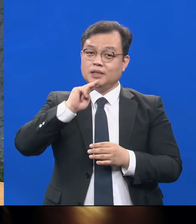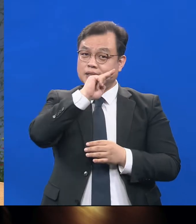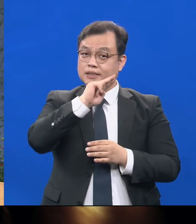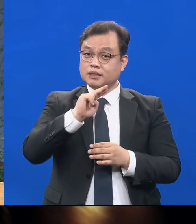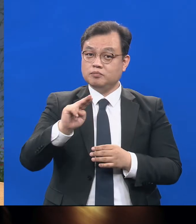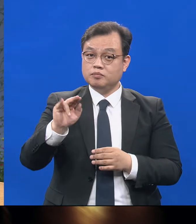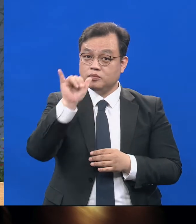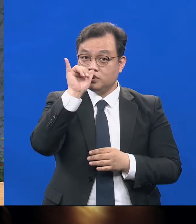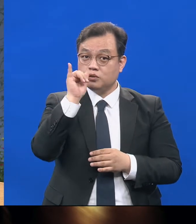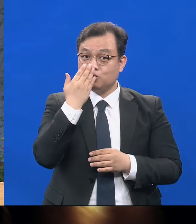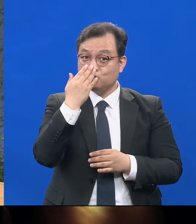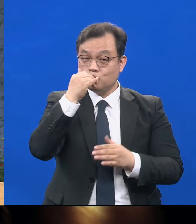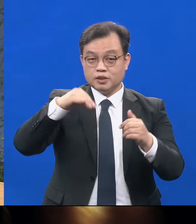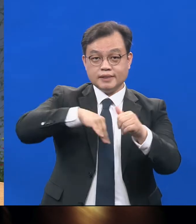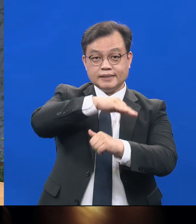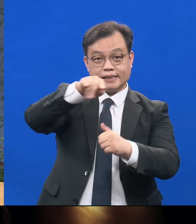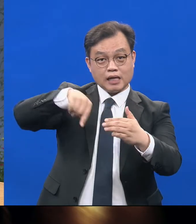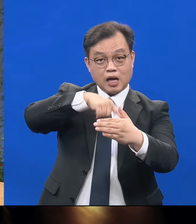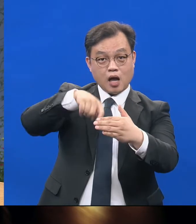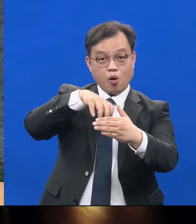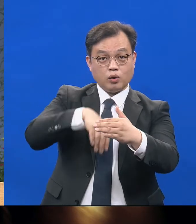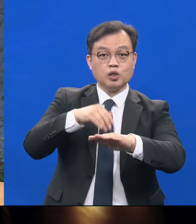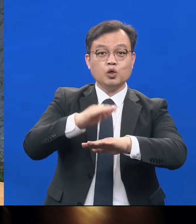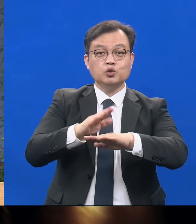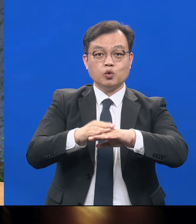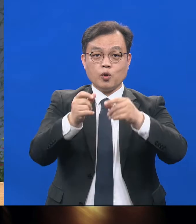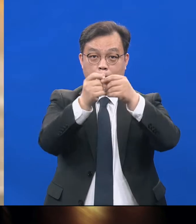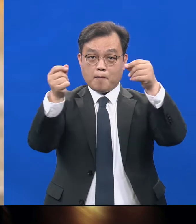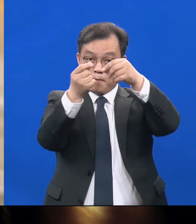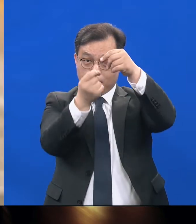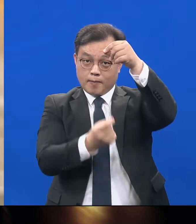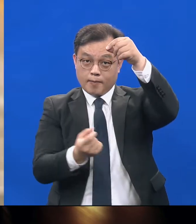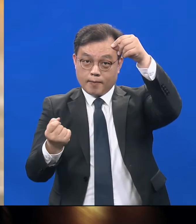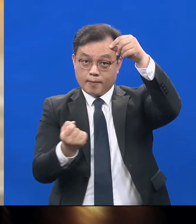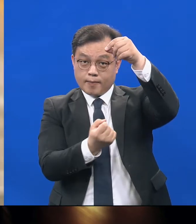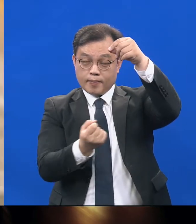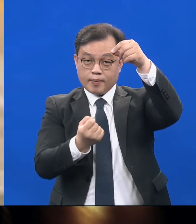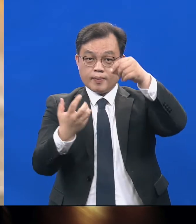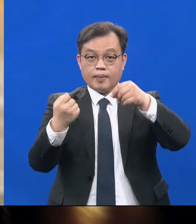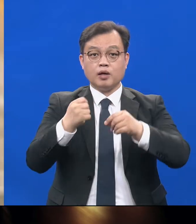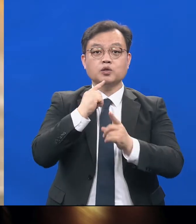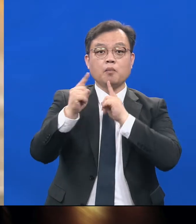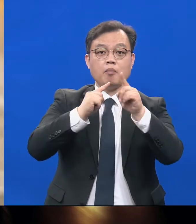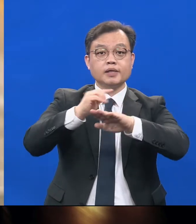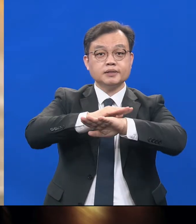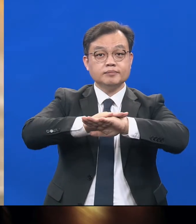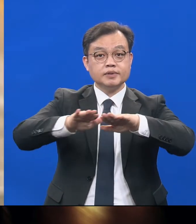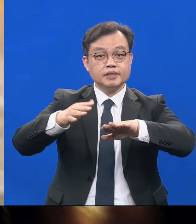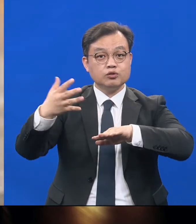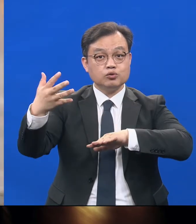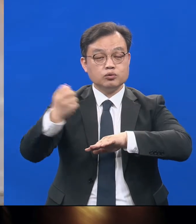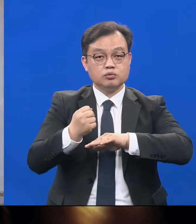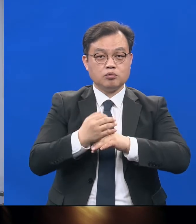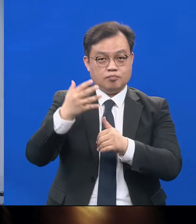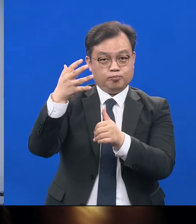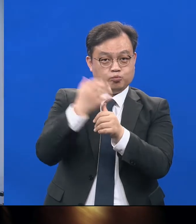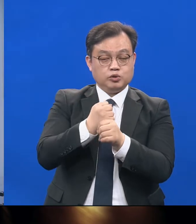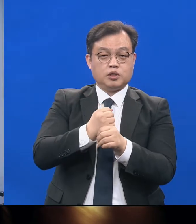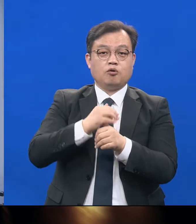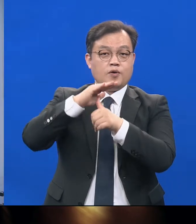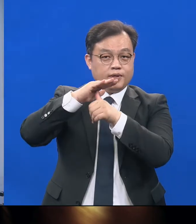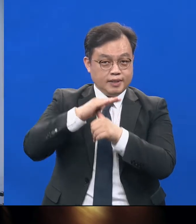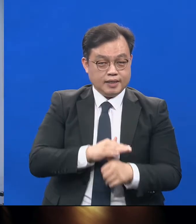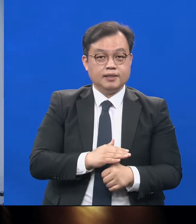있는 상황 가운데서도 손에 다림줄, 청량줄을 잡고 적은 것이지만 그 붙잡고